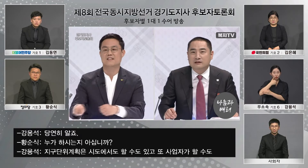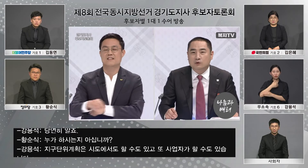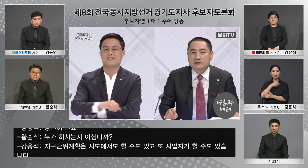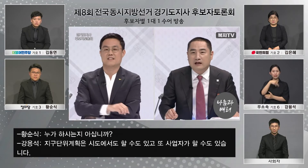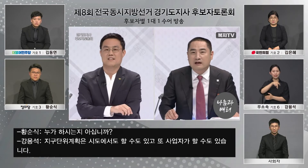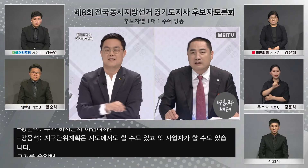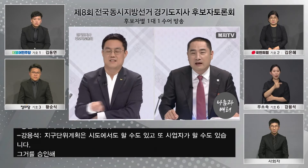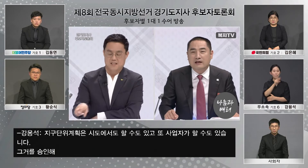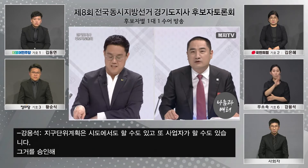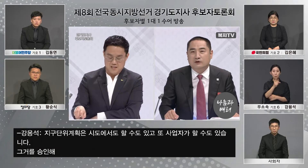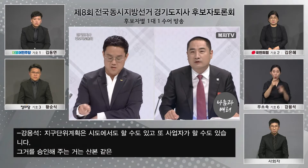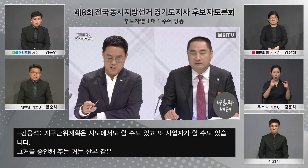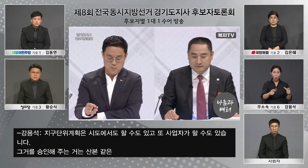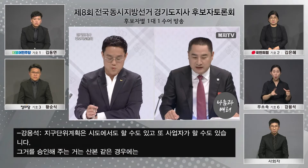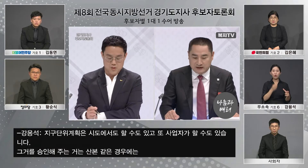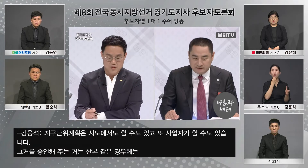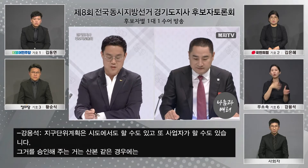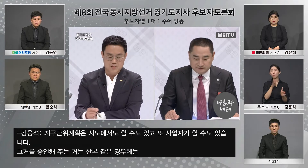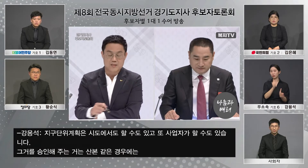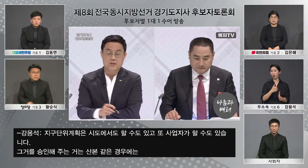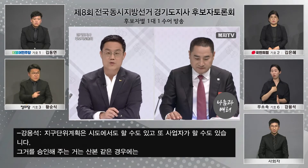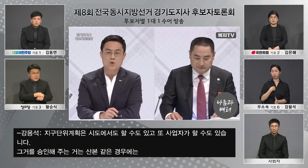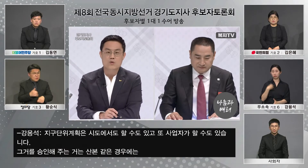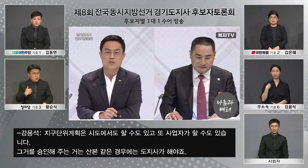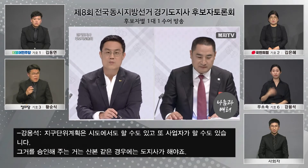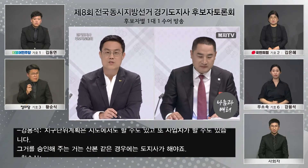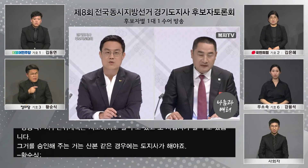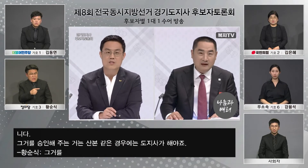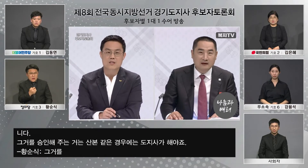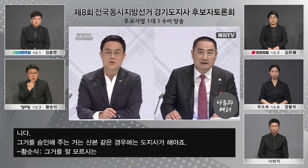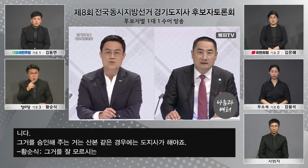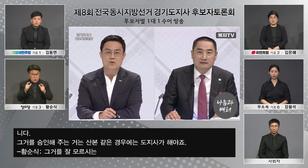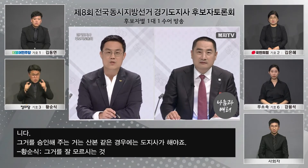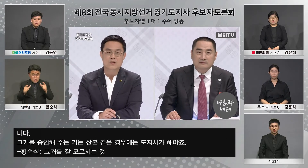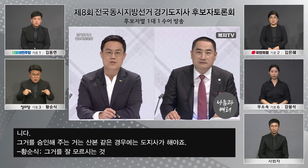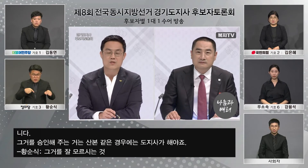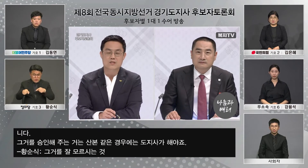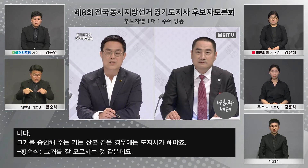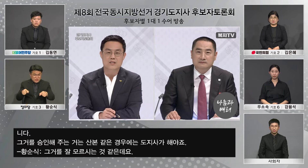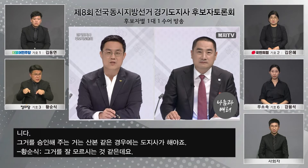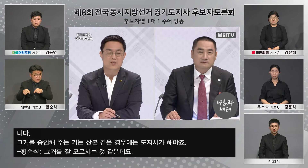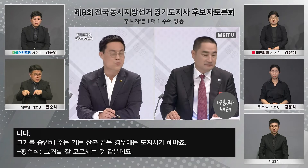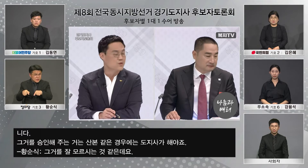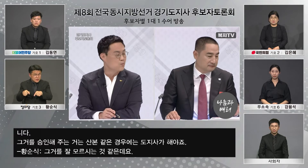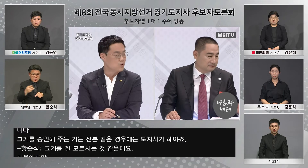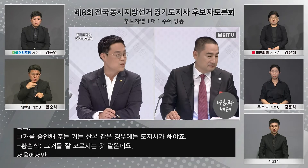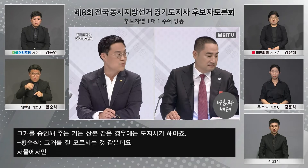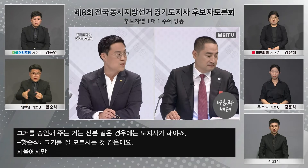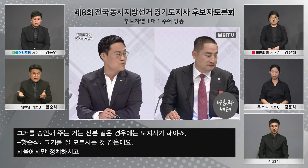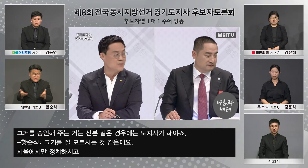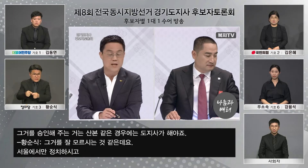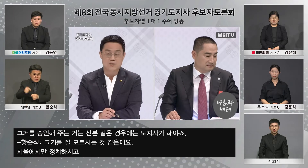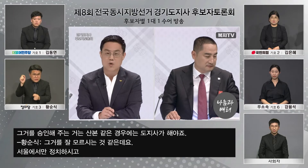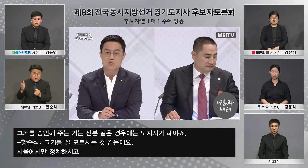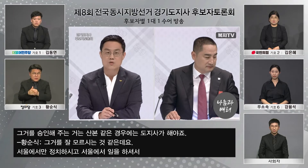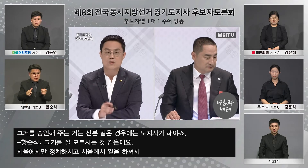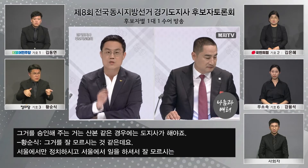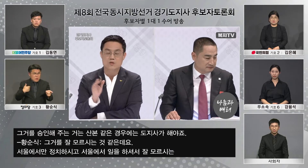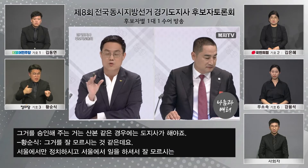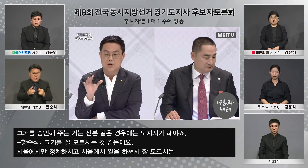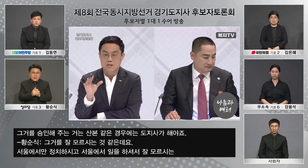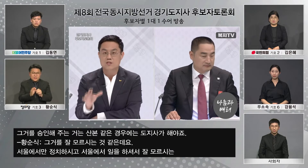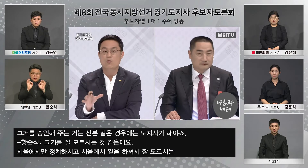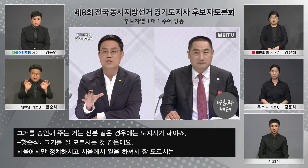경우에는 이제 도지사가 해야죠. 그걸 잘 모르시는 것 같은데요. 서울에서만 정치하시고 서울에서 일하셔가지고 잘 모르시는 것 같습니다.